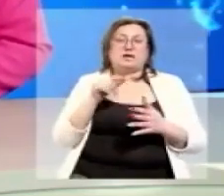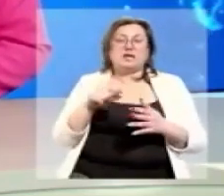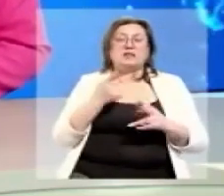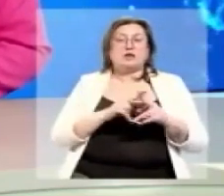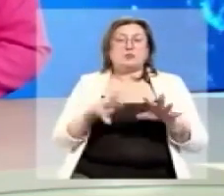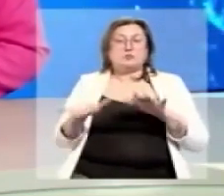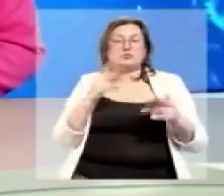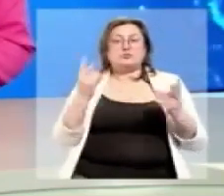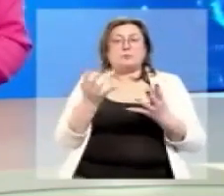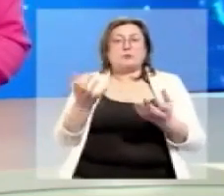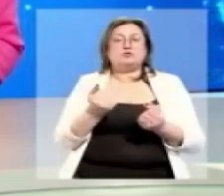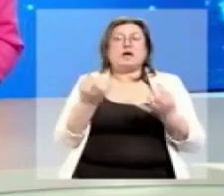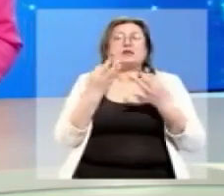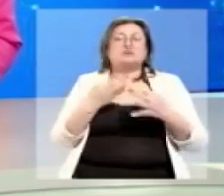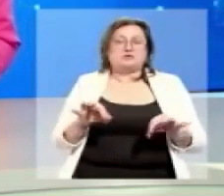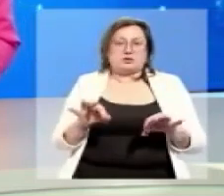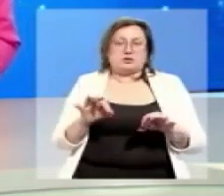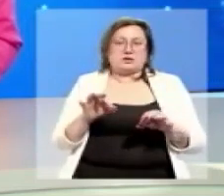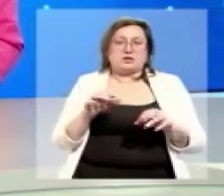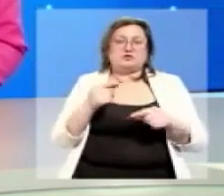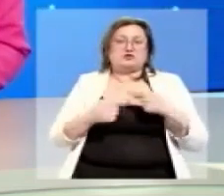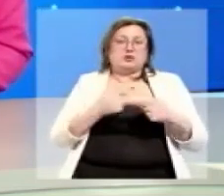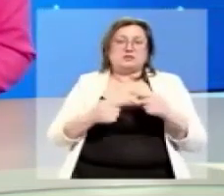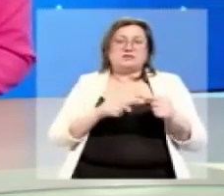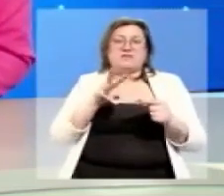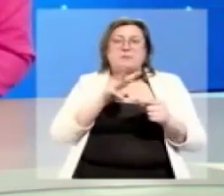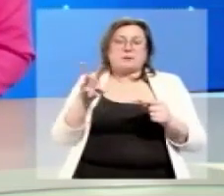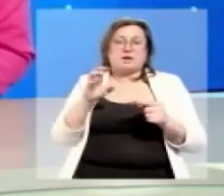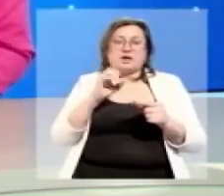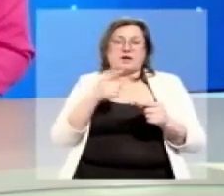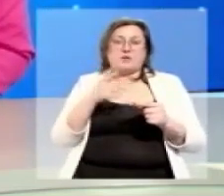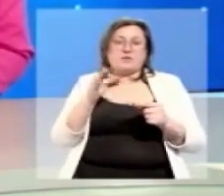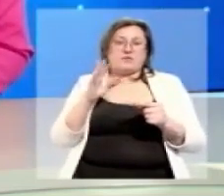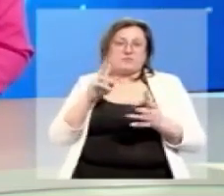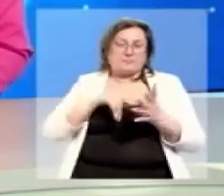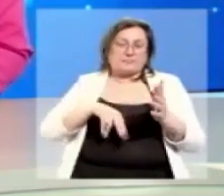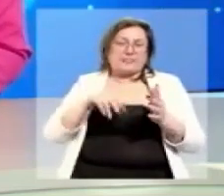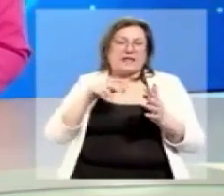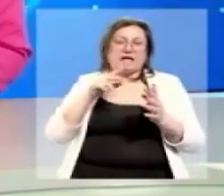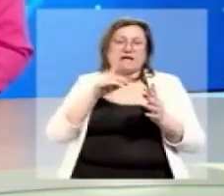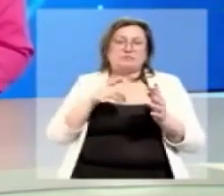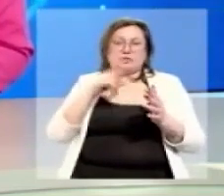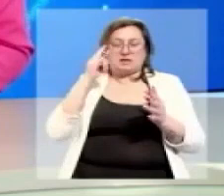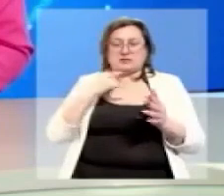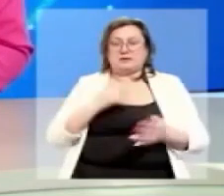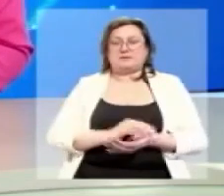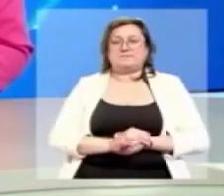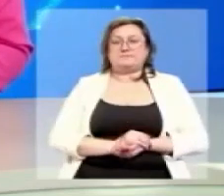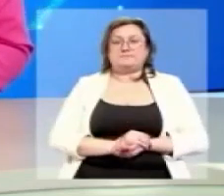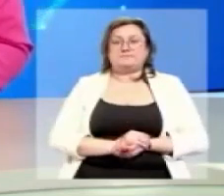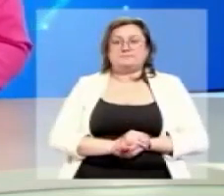данную процедуру необходимо получить разрешение посредством веб-портала электронного лицензирования Республики Казахстан Подробности в